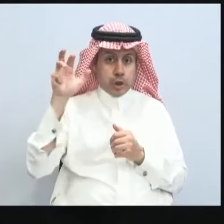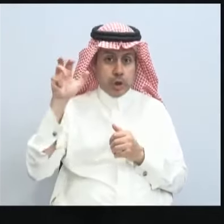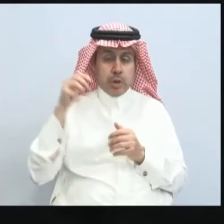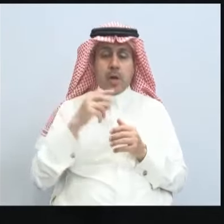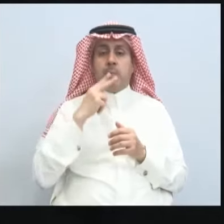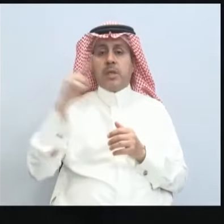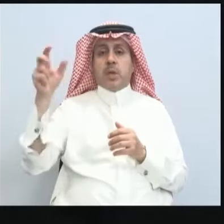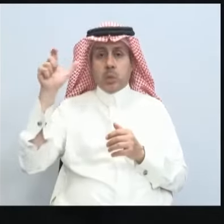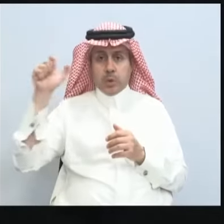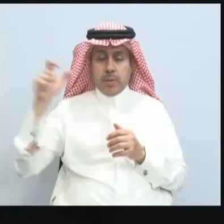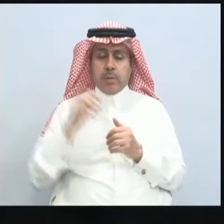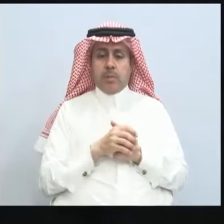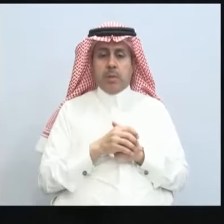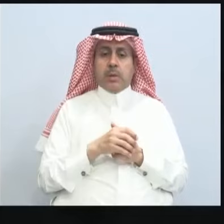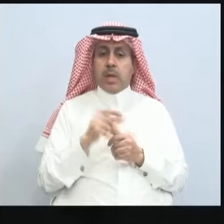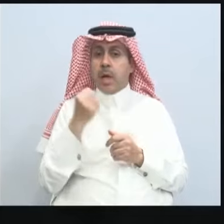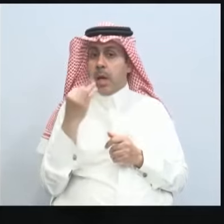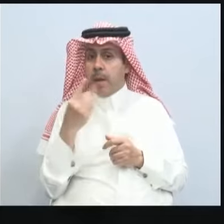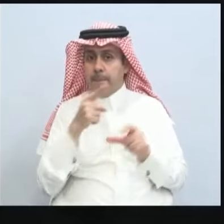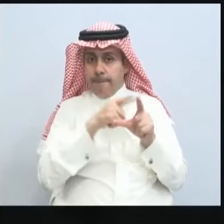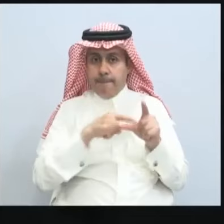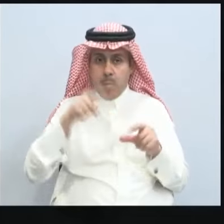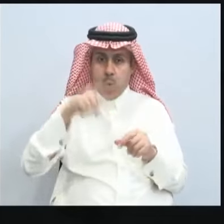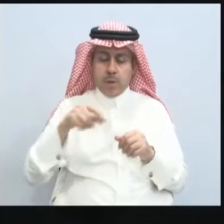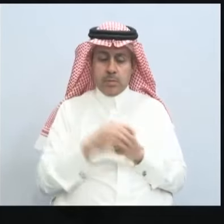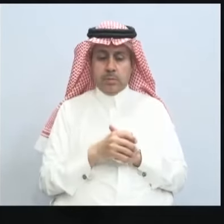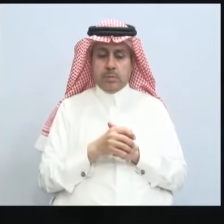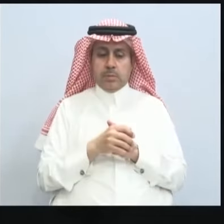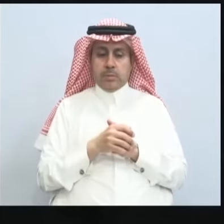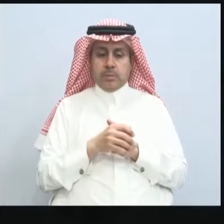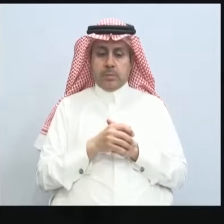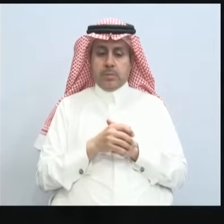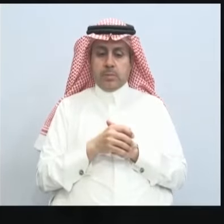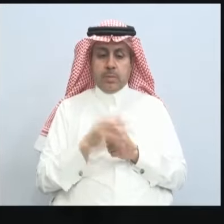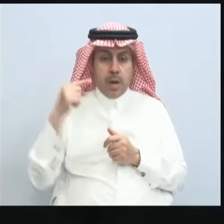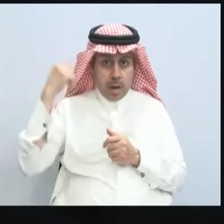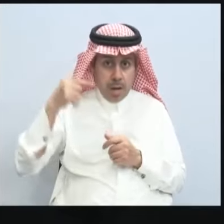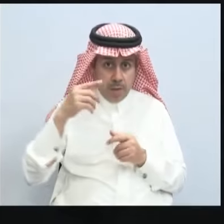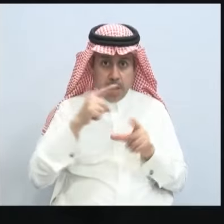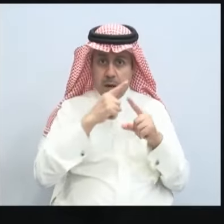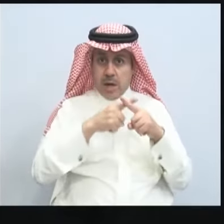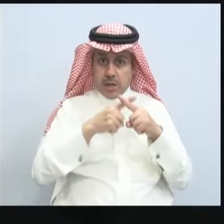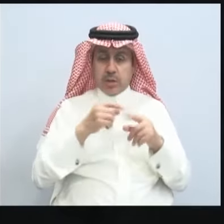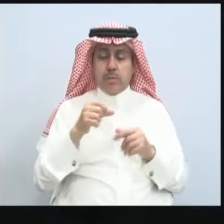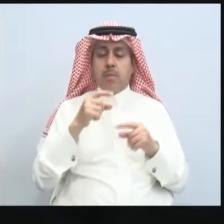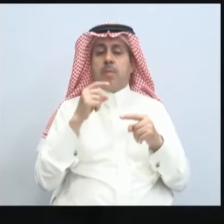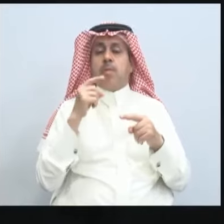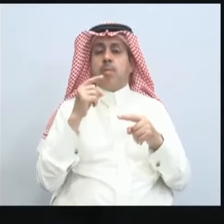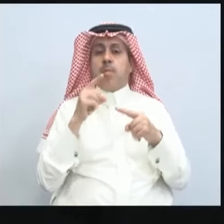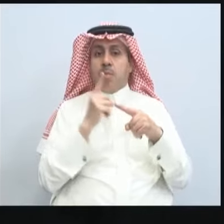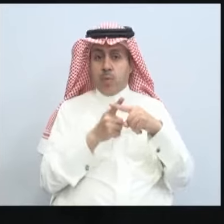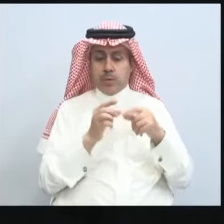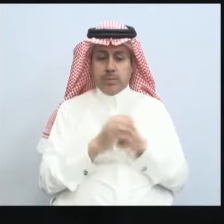فبالتالي على حسب قيمه الواي هل هي موجبه ولا سالبه فبالتالي هنا لاحظ ان الاكس موجبه فبالتالي ما في عندي اضافه